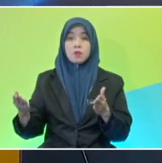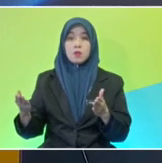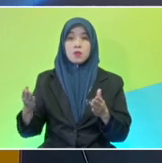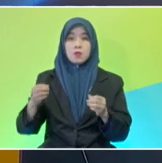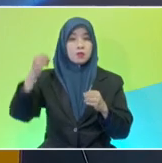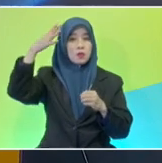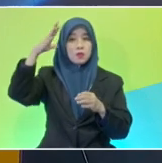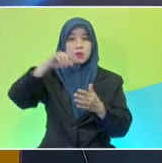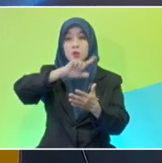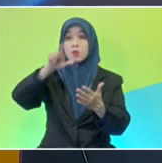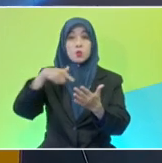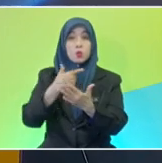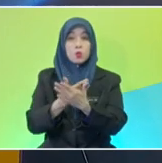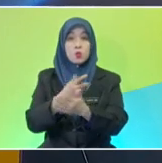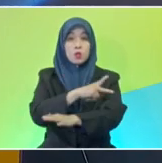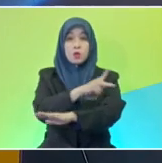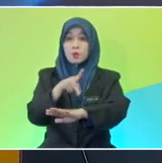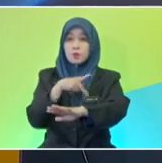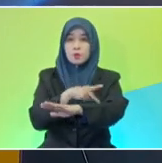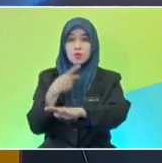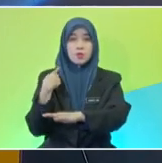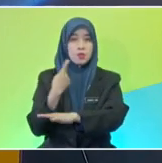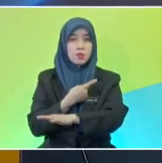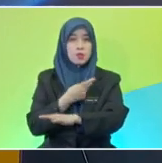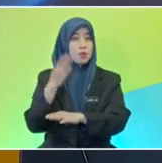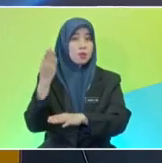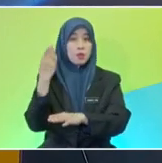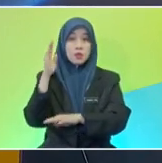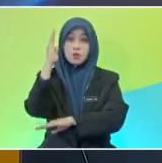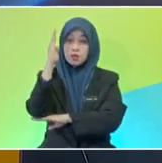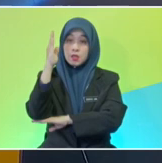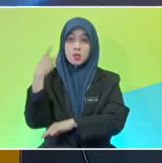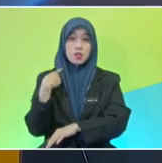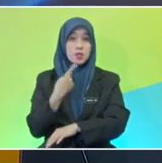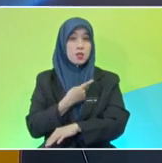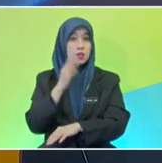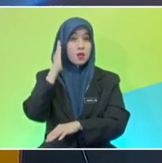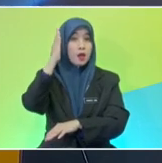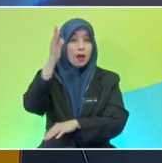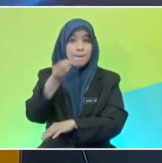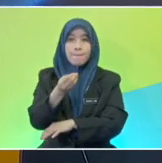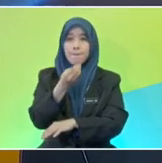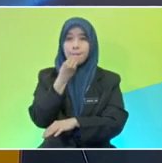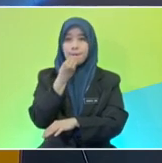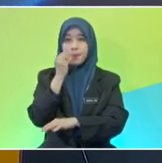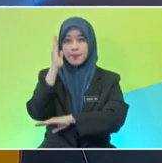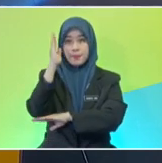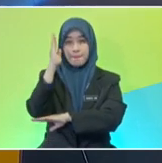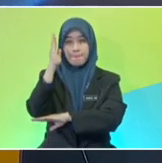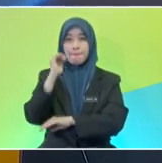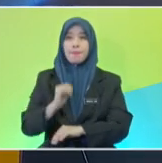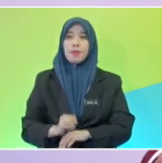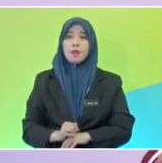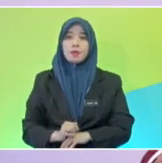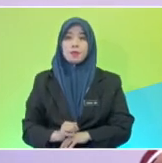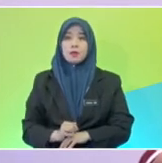seluruh kawasan kita ni. Jadi biasanya tengah hari tu kita akan makan tengah hari. Baik, saya letak penting. Cikgu.